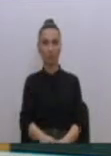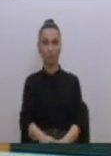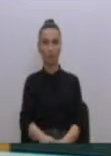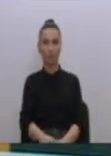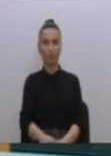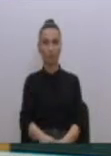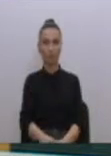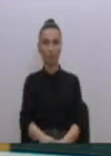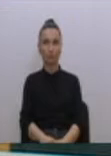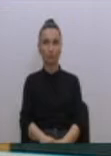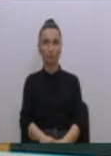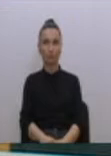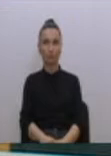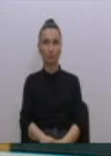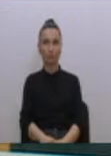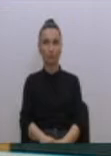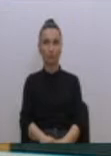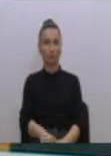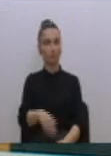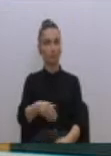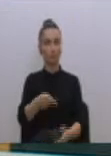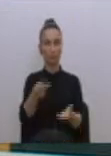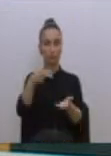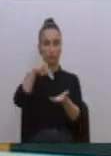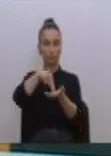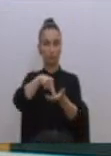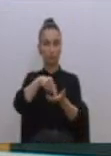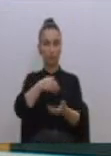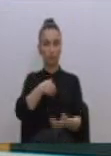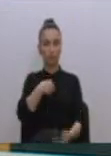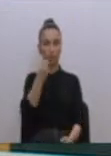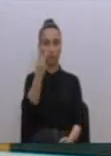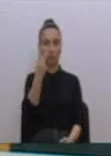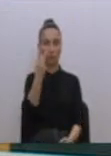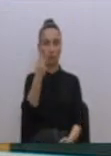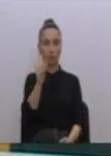Tribunile. Chivaton, tormeti cu titribun.